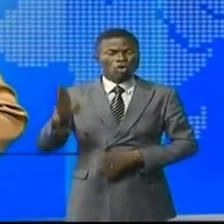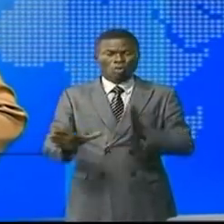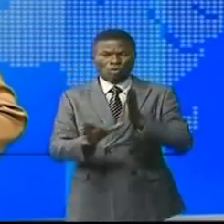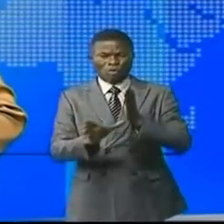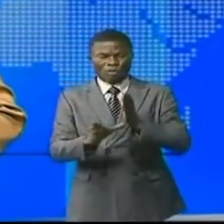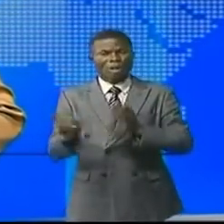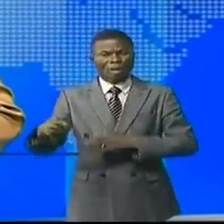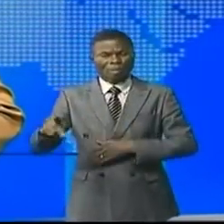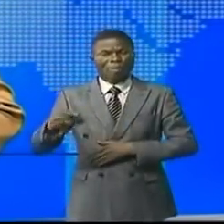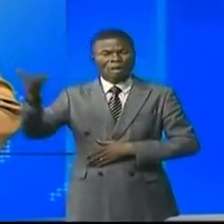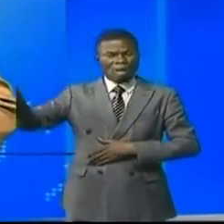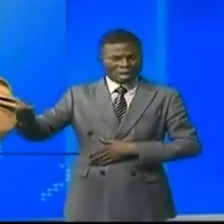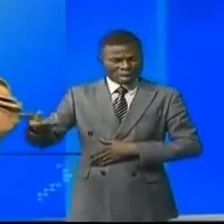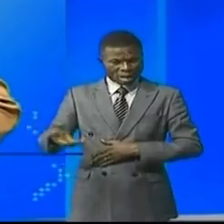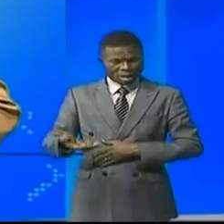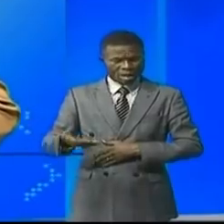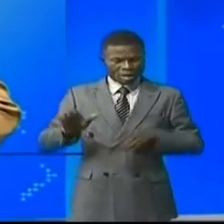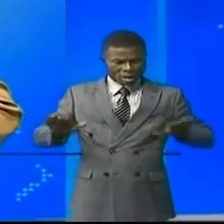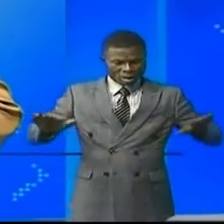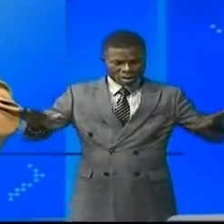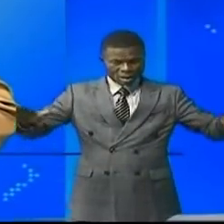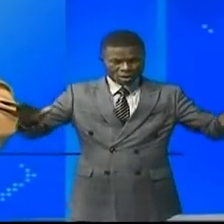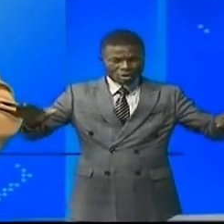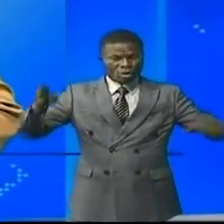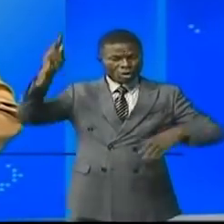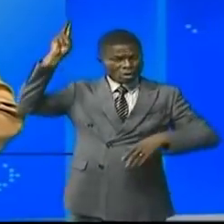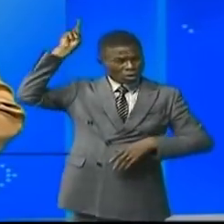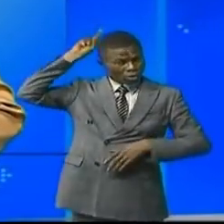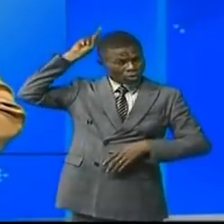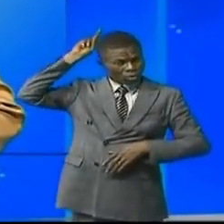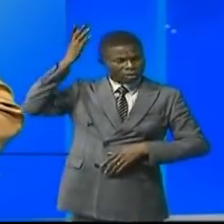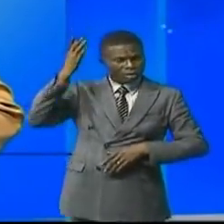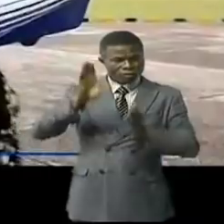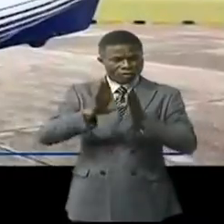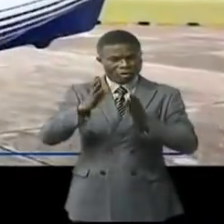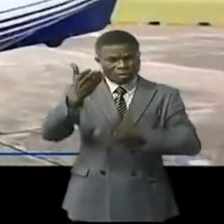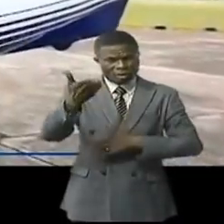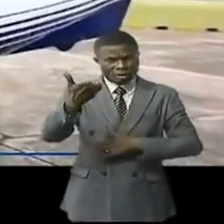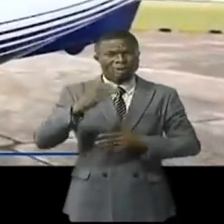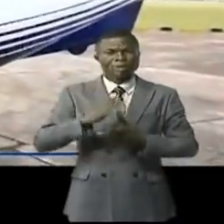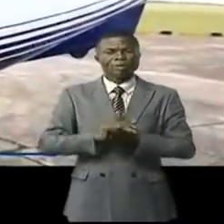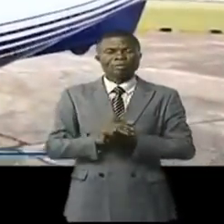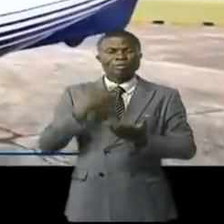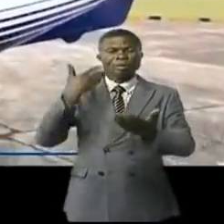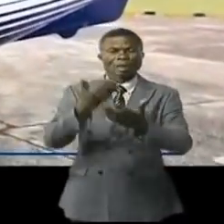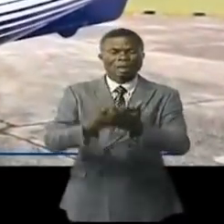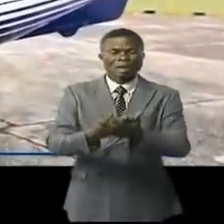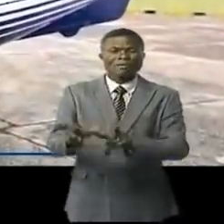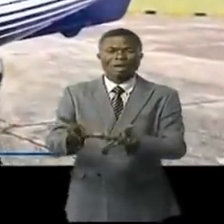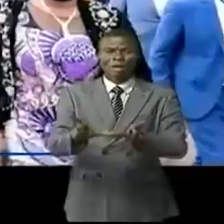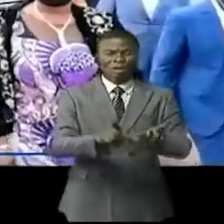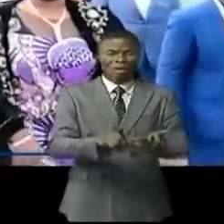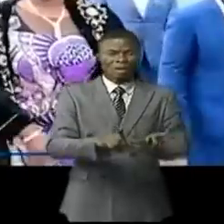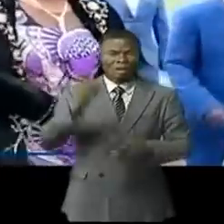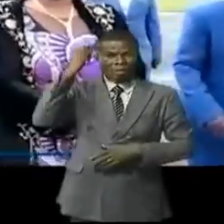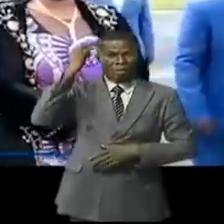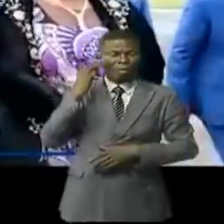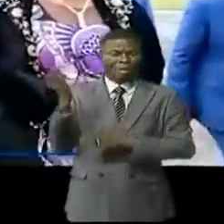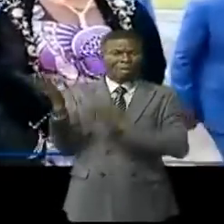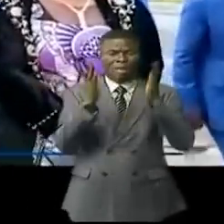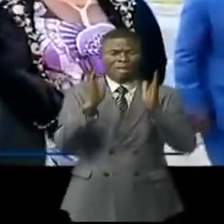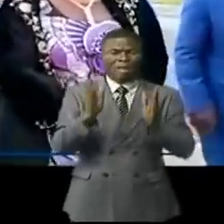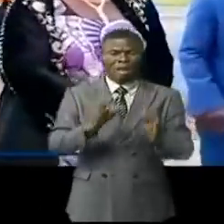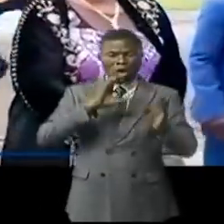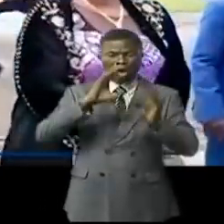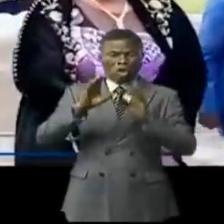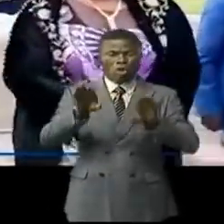de province qui l'a accueilli à l'aéroport de Kolwezi. Reportage. Tout arrivé au Lualaba, le ministre de Transport, Voies des Communications